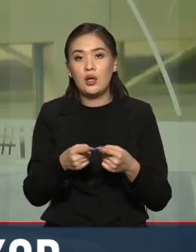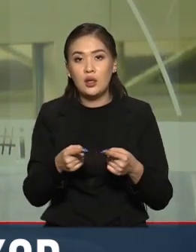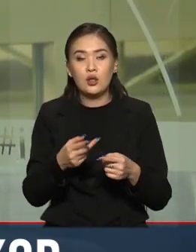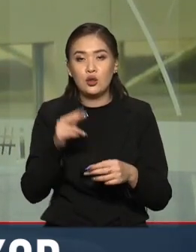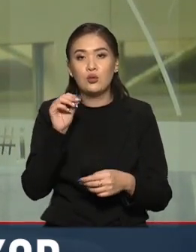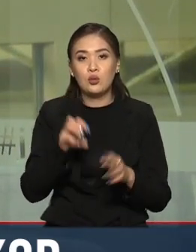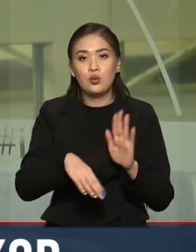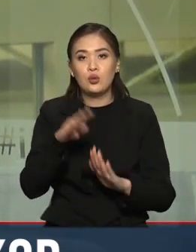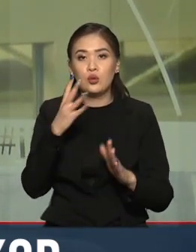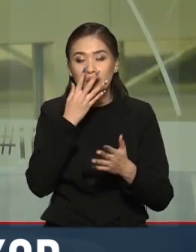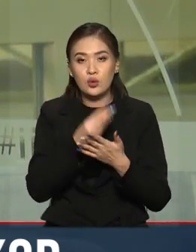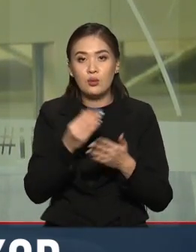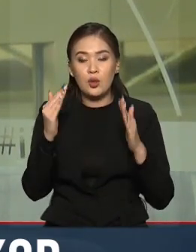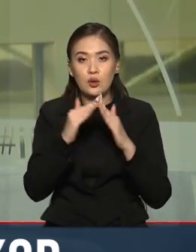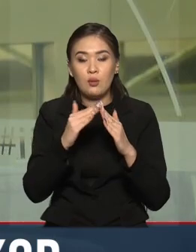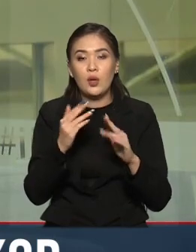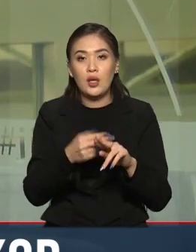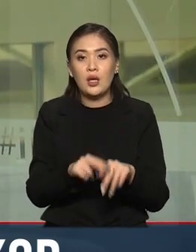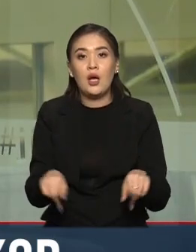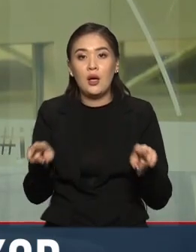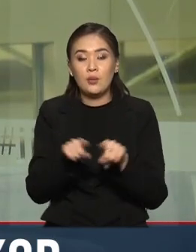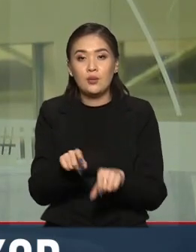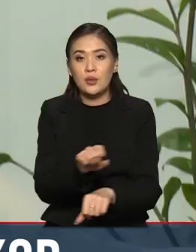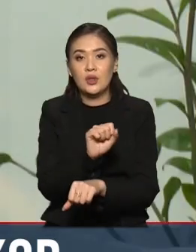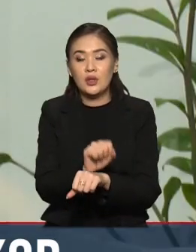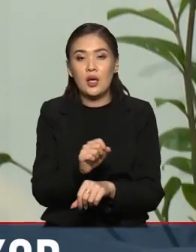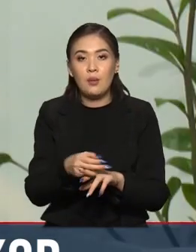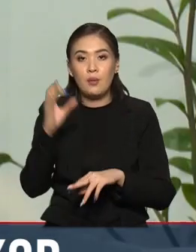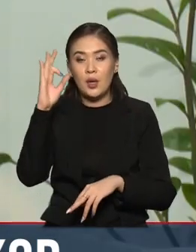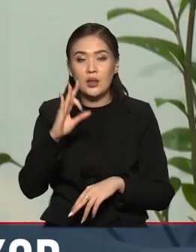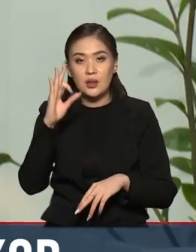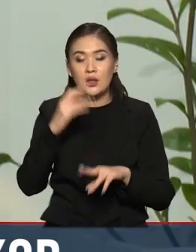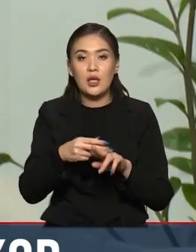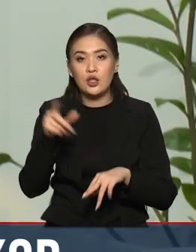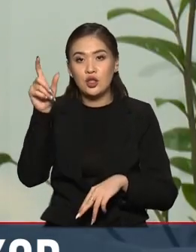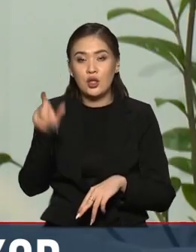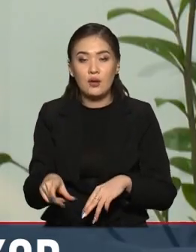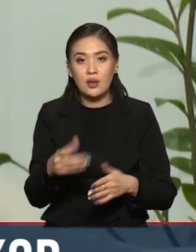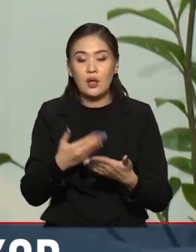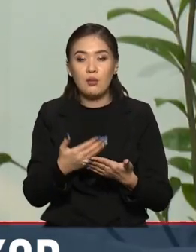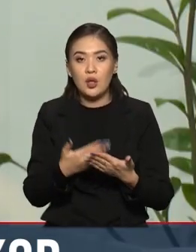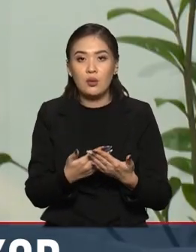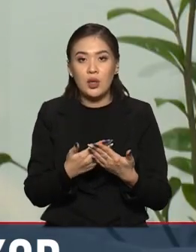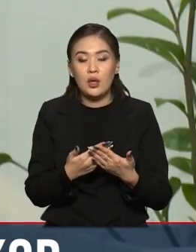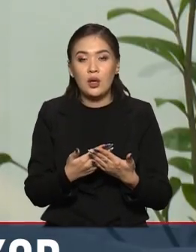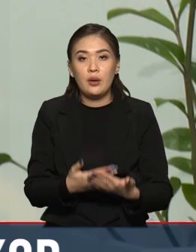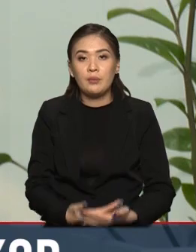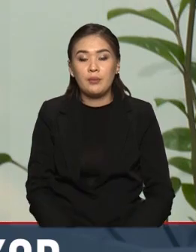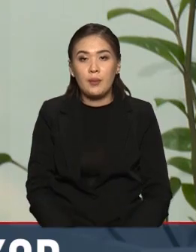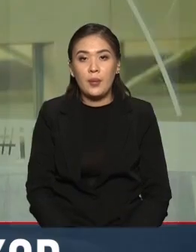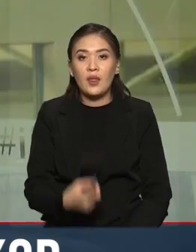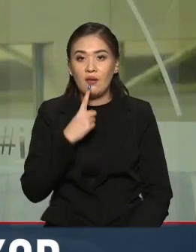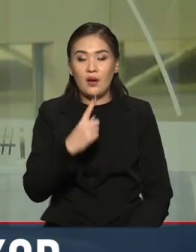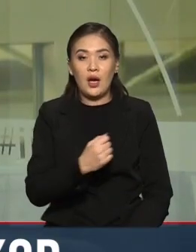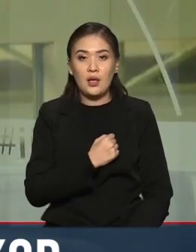дома. То есть точно так же там приостановить начисление процентов, если человек, ну скажем так, в